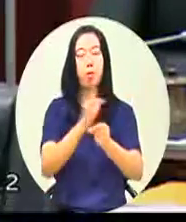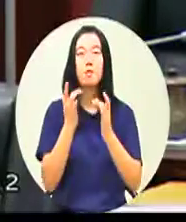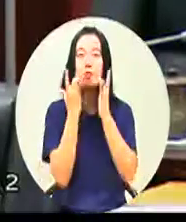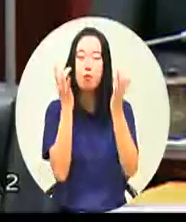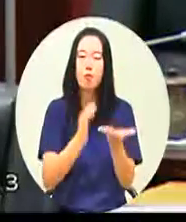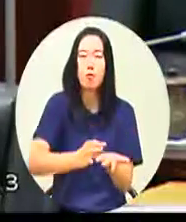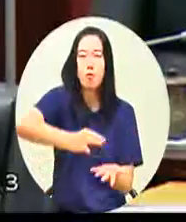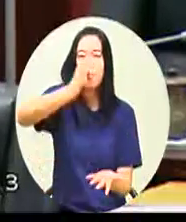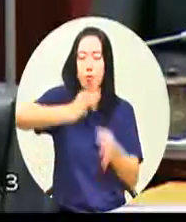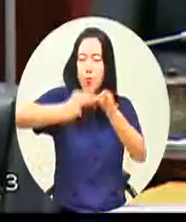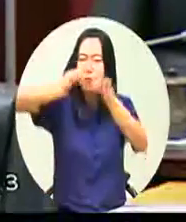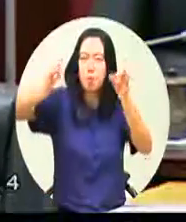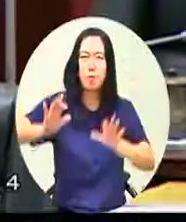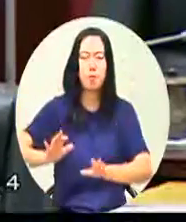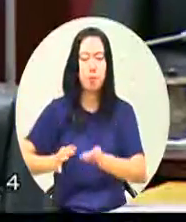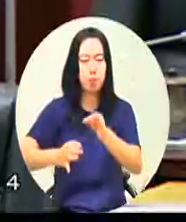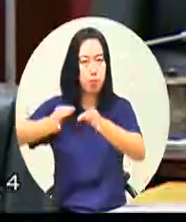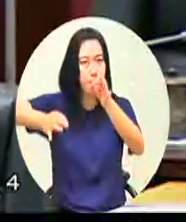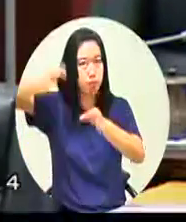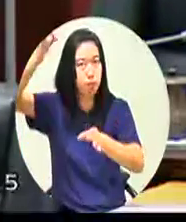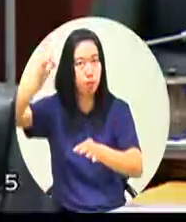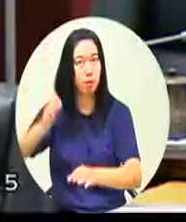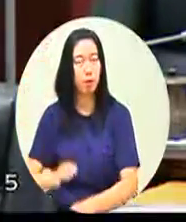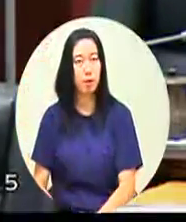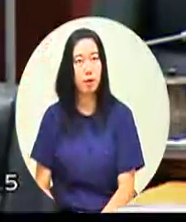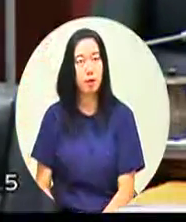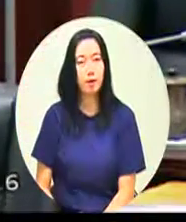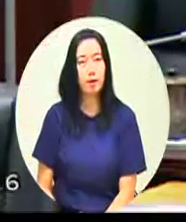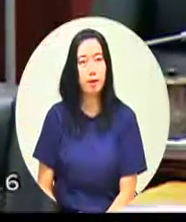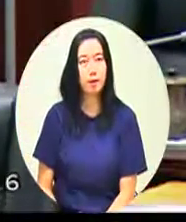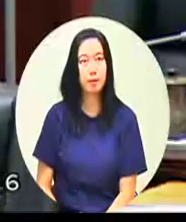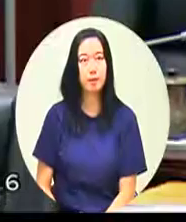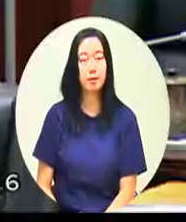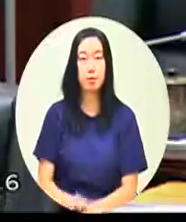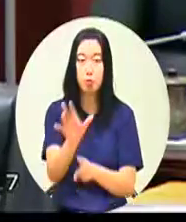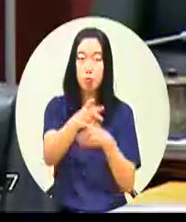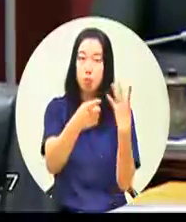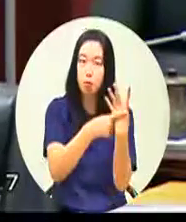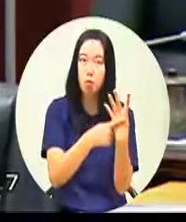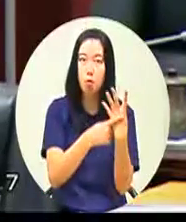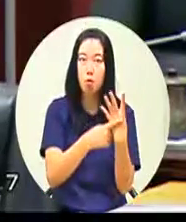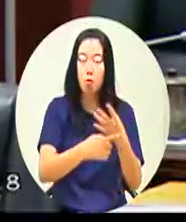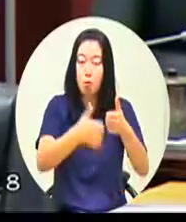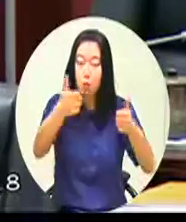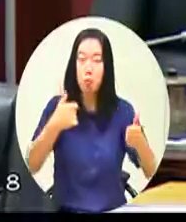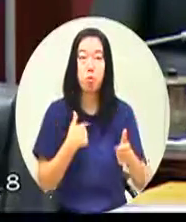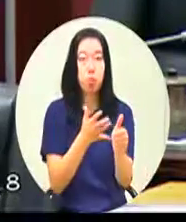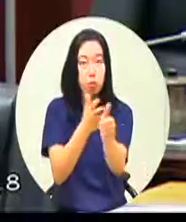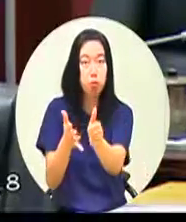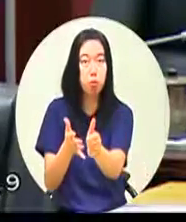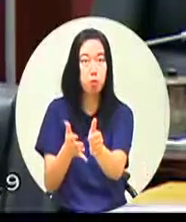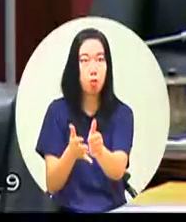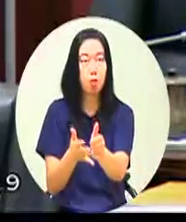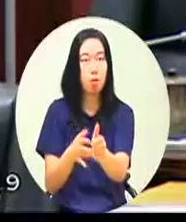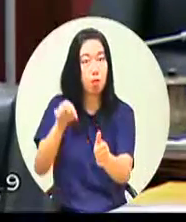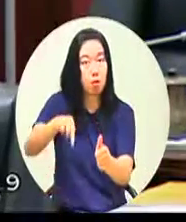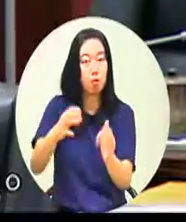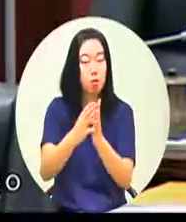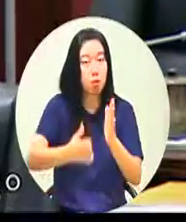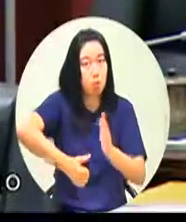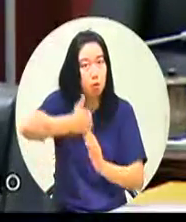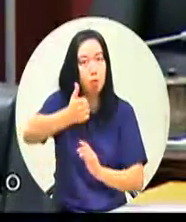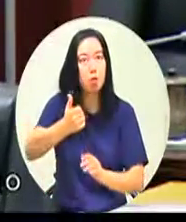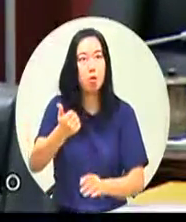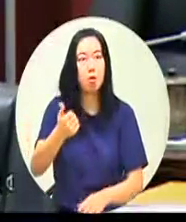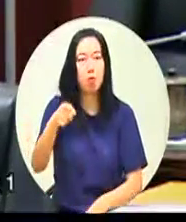居高不下。啊，相信吼，啊，伫咱的农业主管机关，我要请问讲，咱农业局咱的局长要